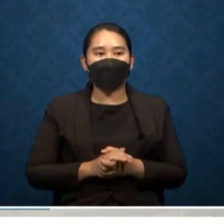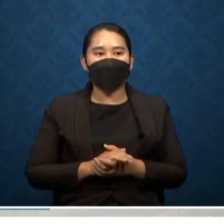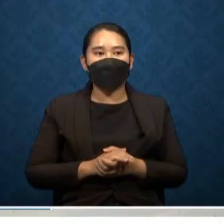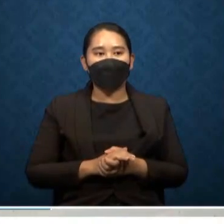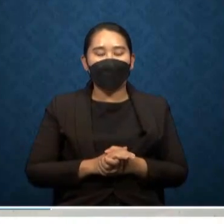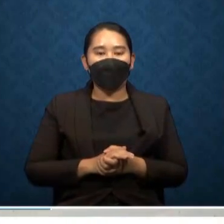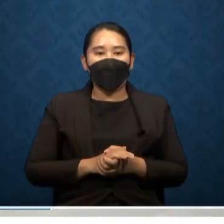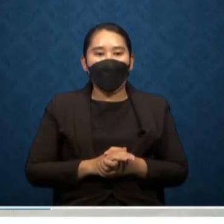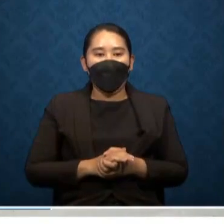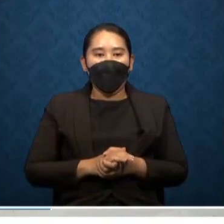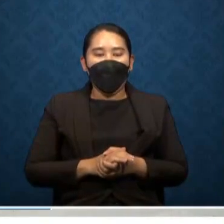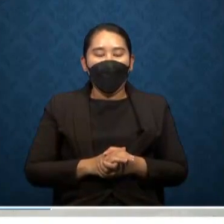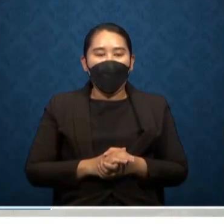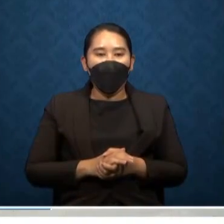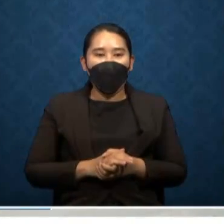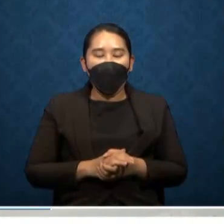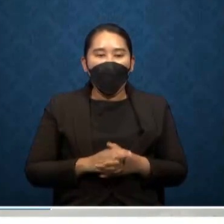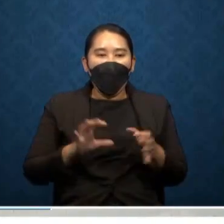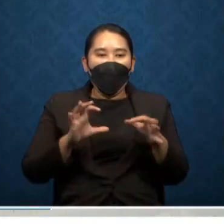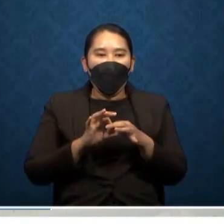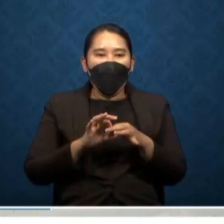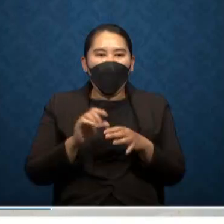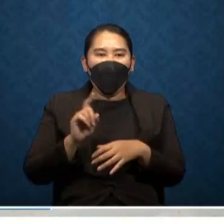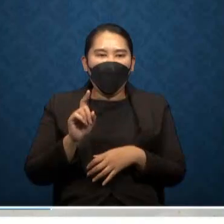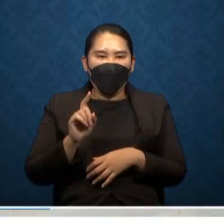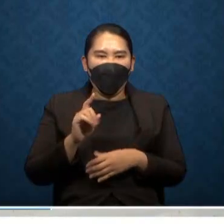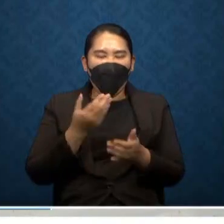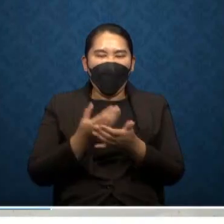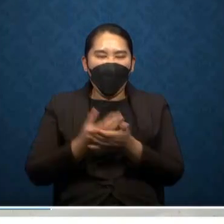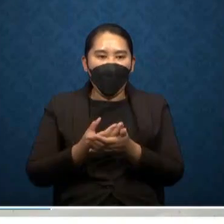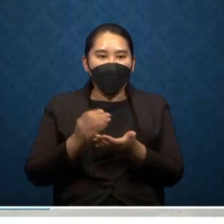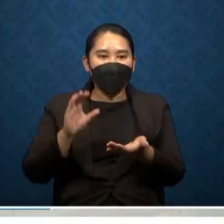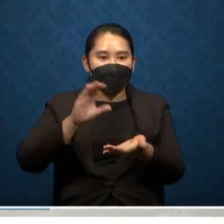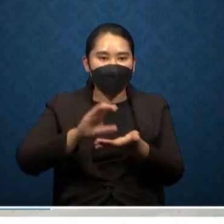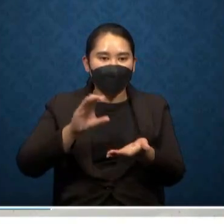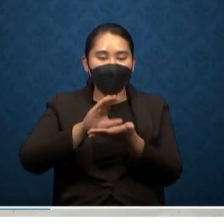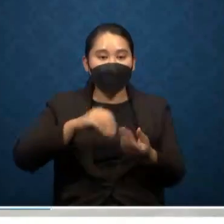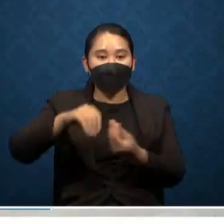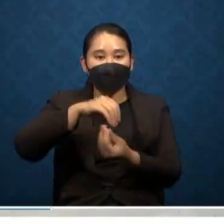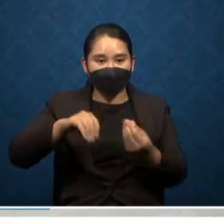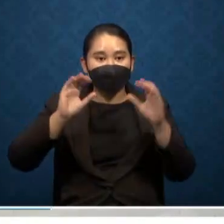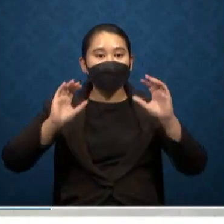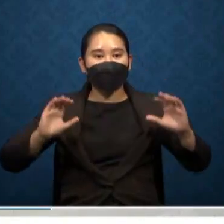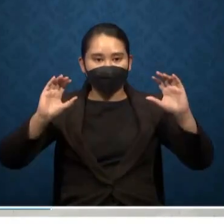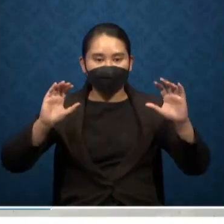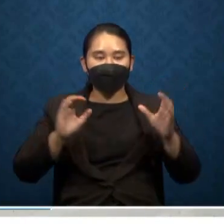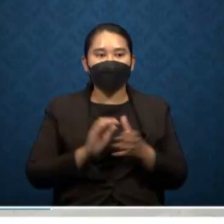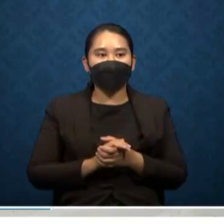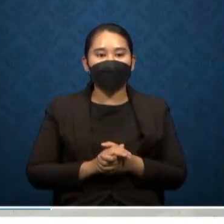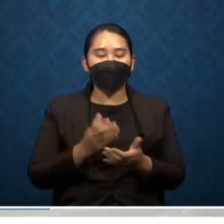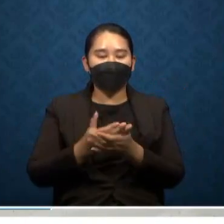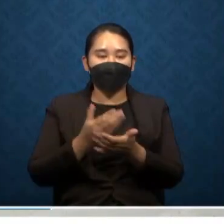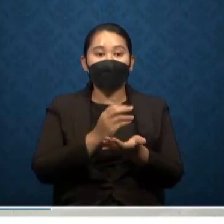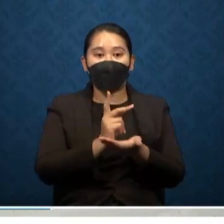องของการที่จะ fill up หรือว่าการเติมแหล่งเงินให้กับการใช้จ่ายของภาครัฐนั้นก็คือในเรื่องของแหล่งเงิน